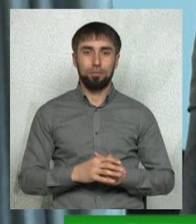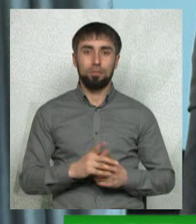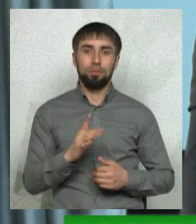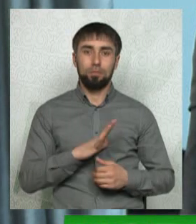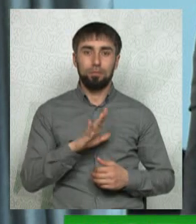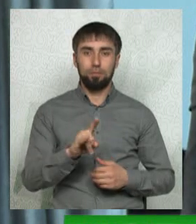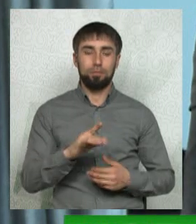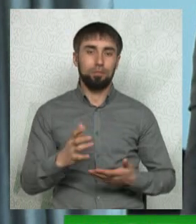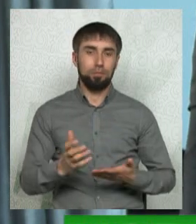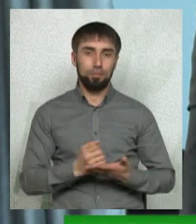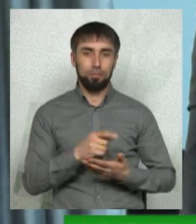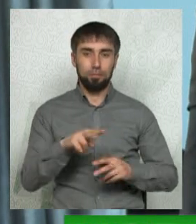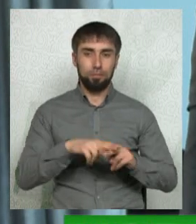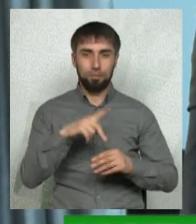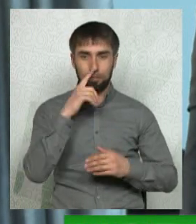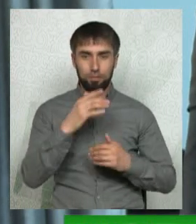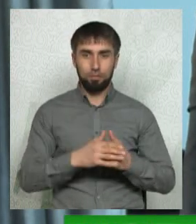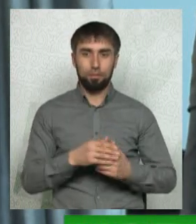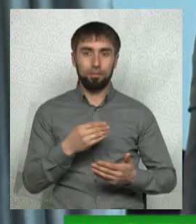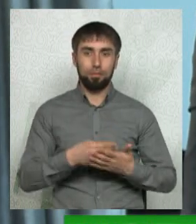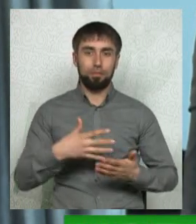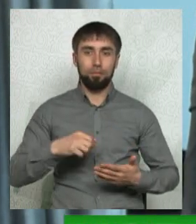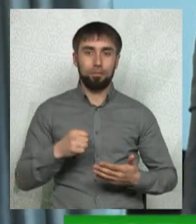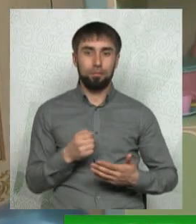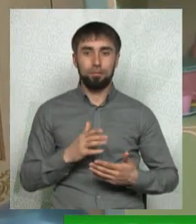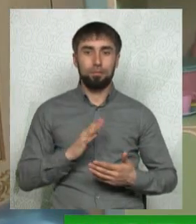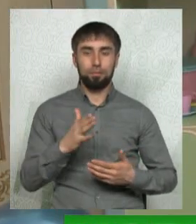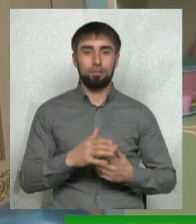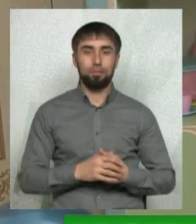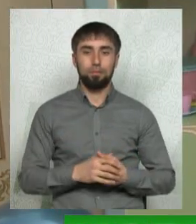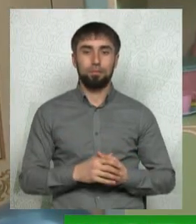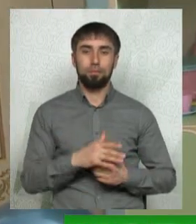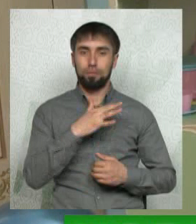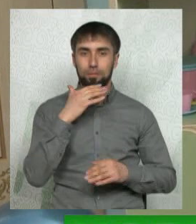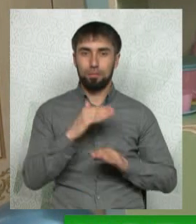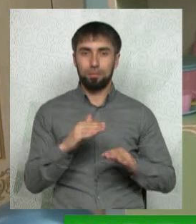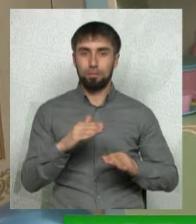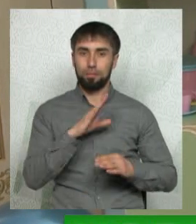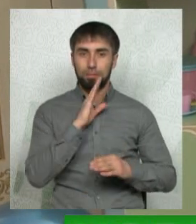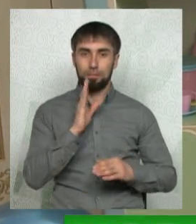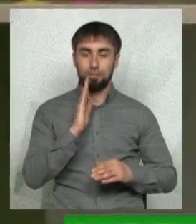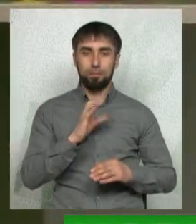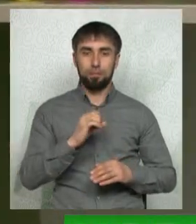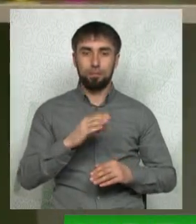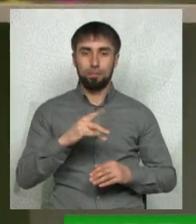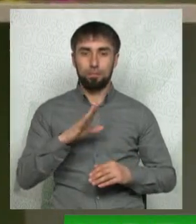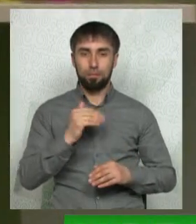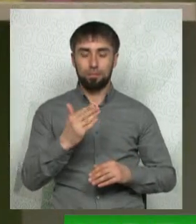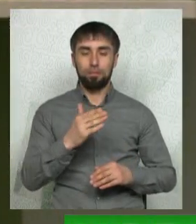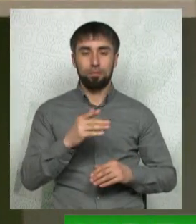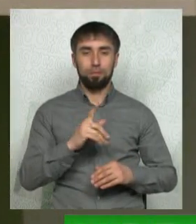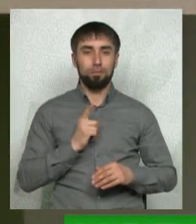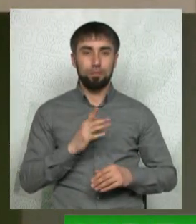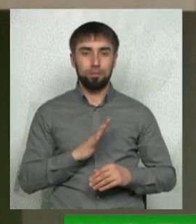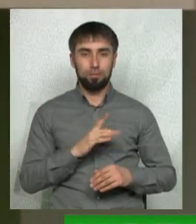чтобы вы нашли здесь близких, дорогих друзей и будущего. Многодетная мама Лейла Евлоева открытие сада ждала давно. Из